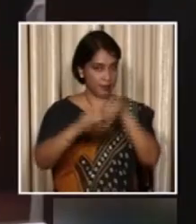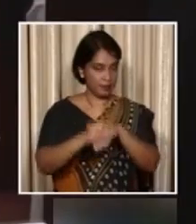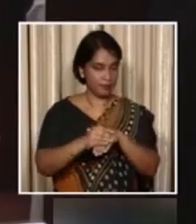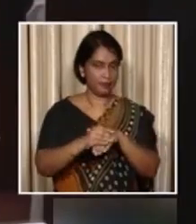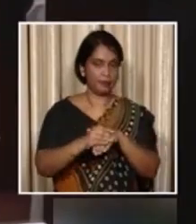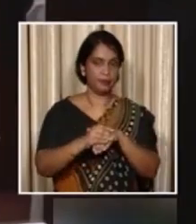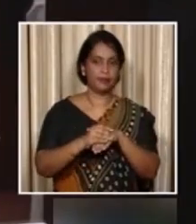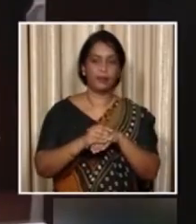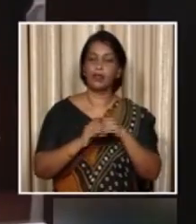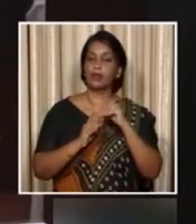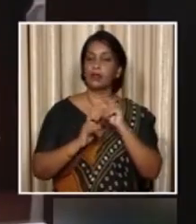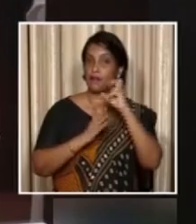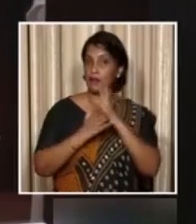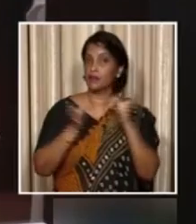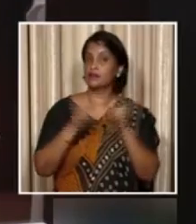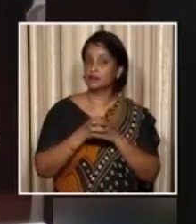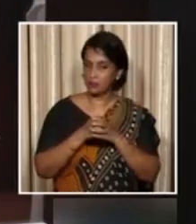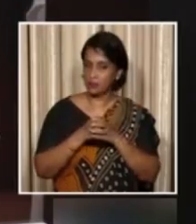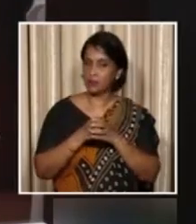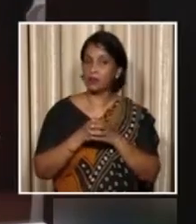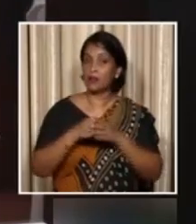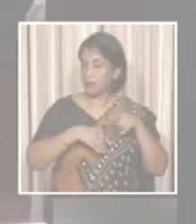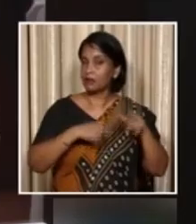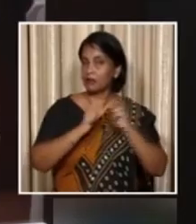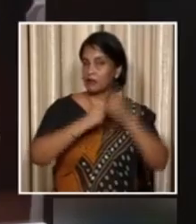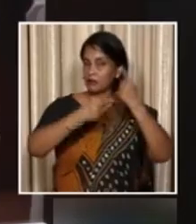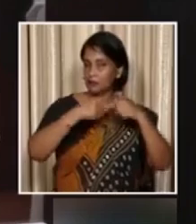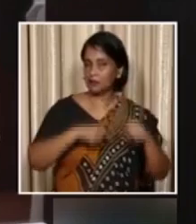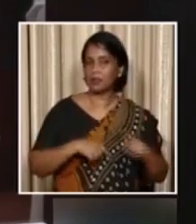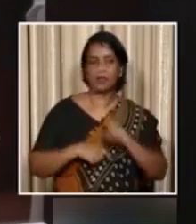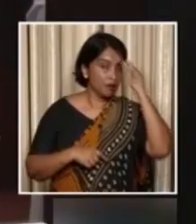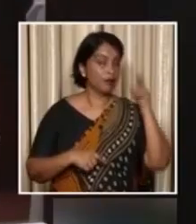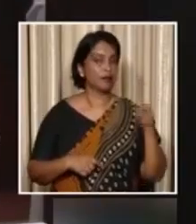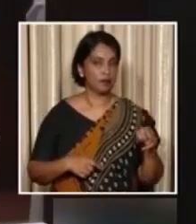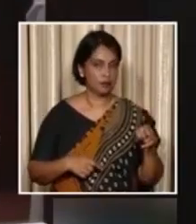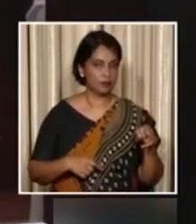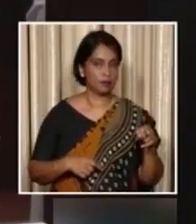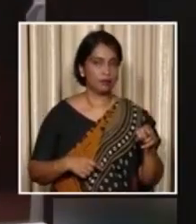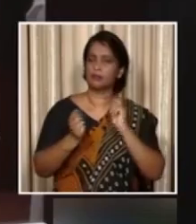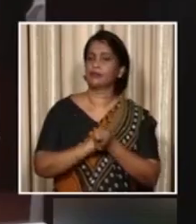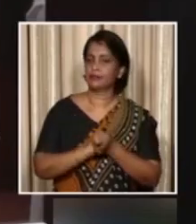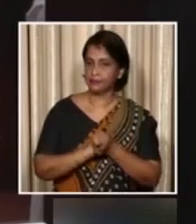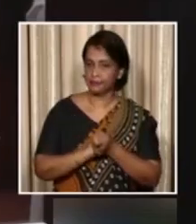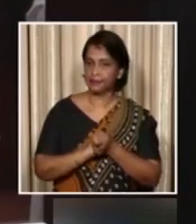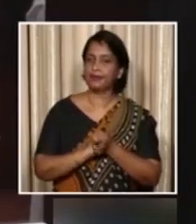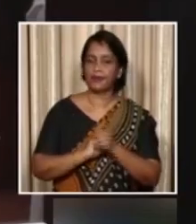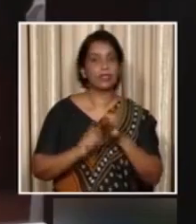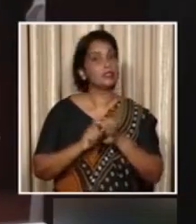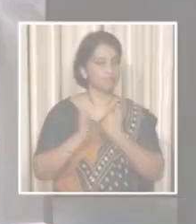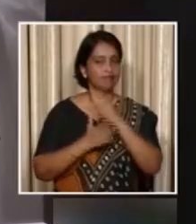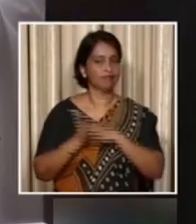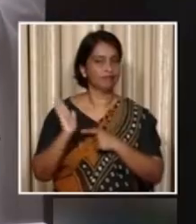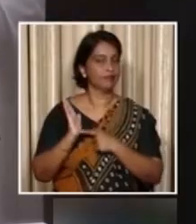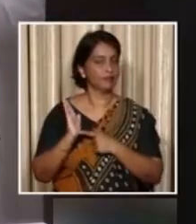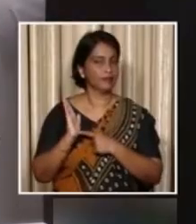අත්හිටුවන්න. ව්‍යවස්ථාදායක සභාවේ සිදුවුණු ක්‍රියාදාමය කතානායකවරයා විකෘති කළලා ජනාධිපතිවරයාට යවපු